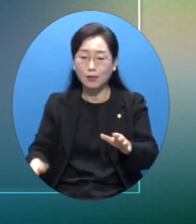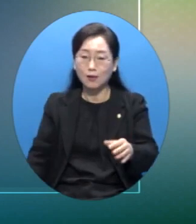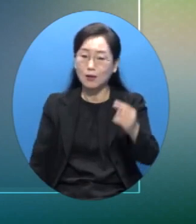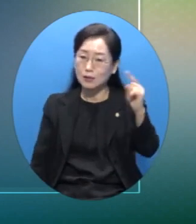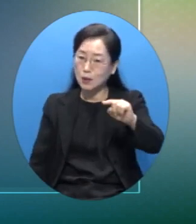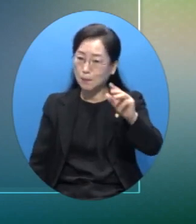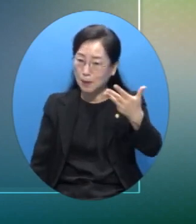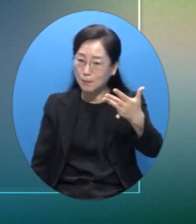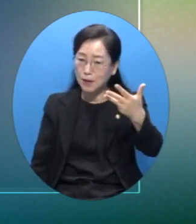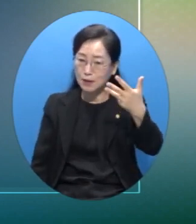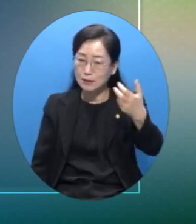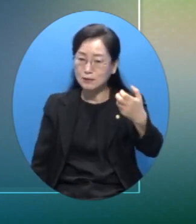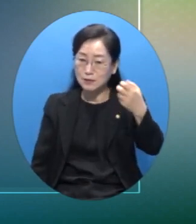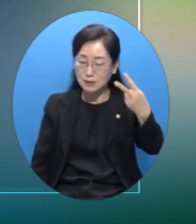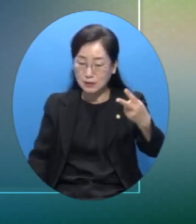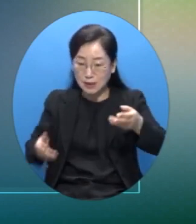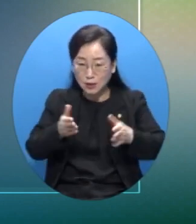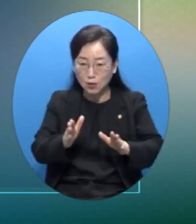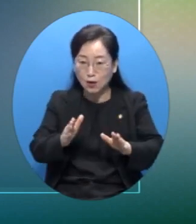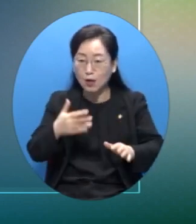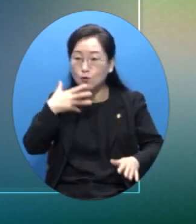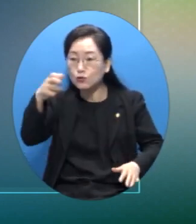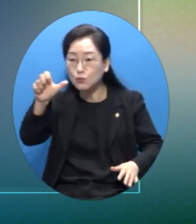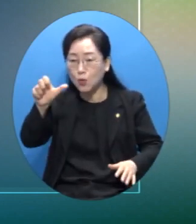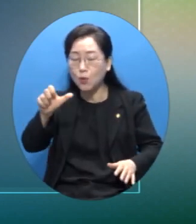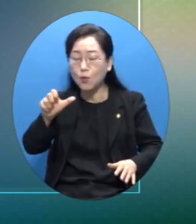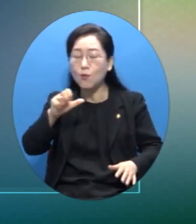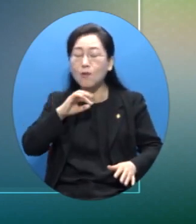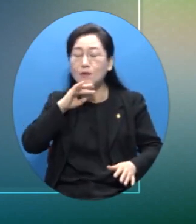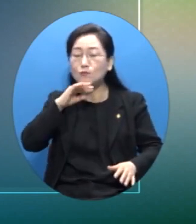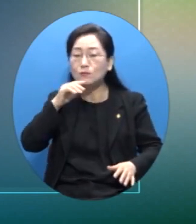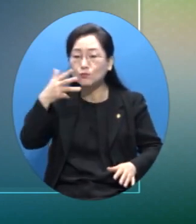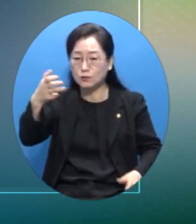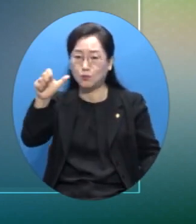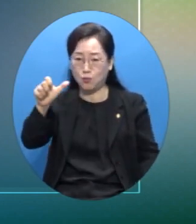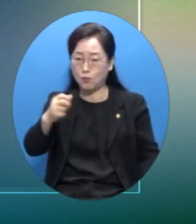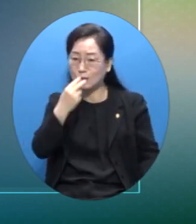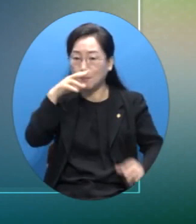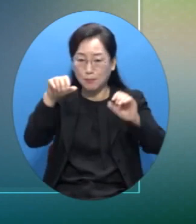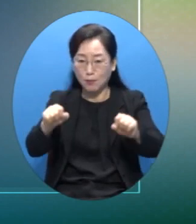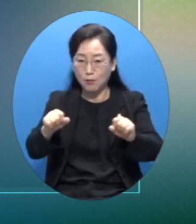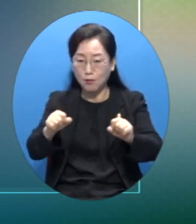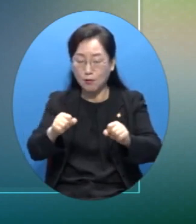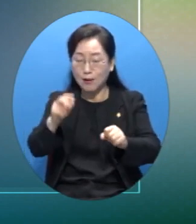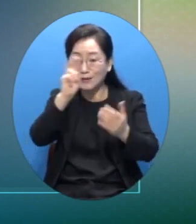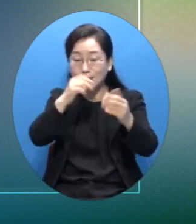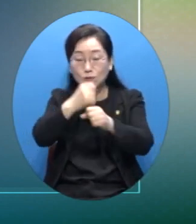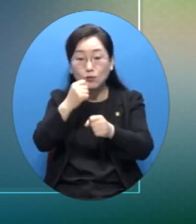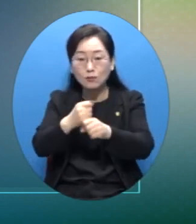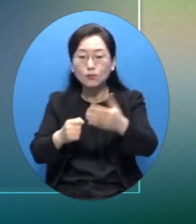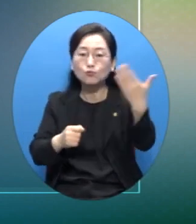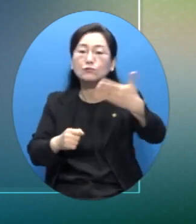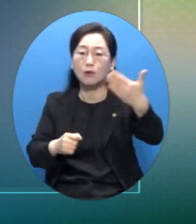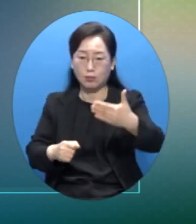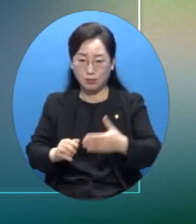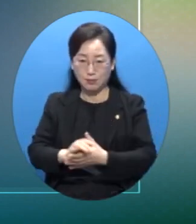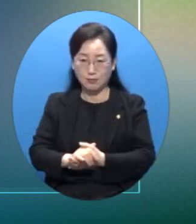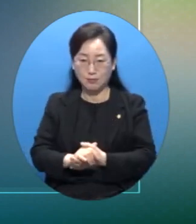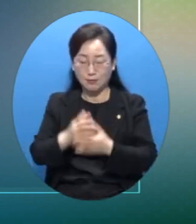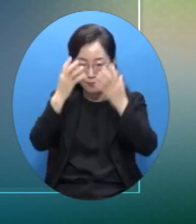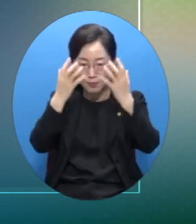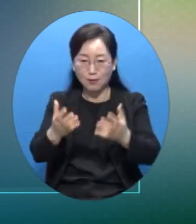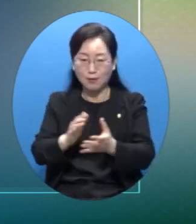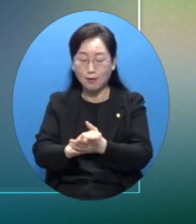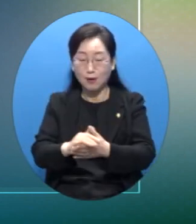1820년에 태어나서 1915년까지 95세로 살면서 무려 찬송을 9,000편이나 지었습니다. 어떻게 보면 우리가